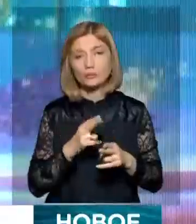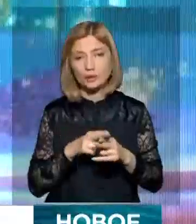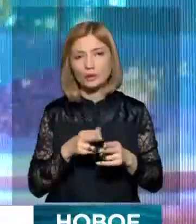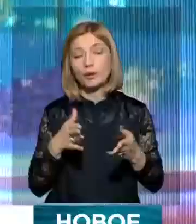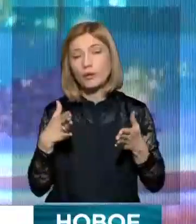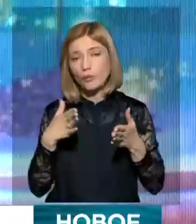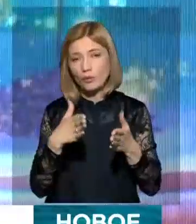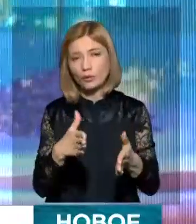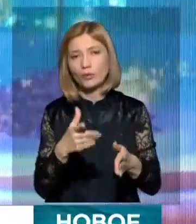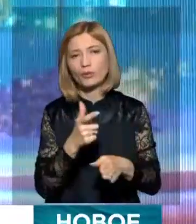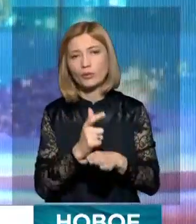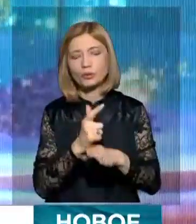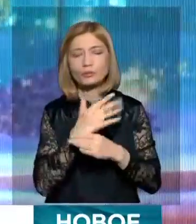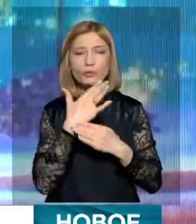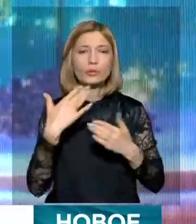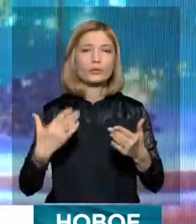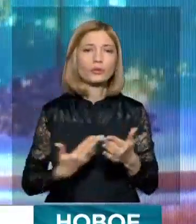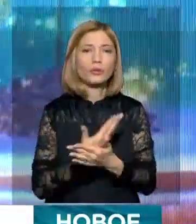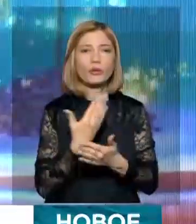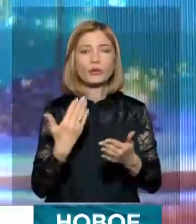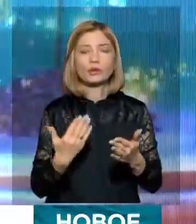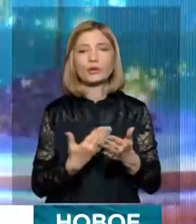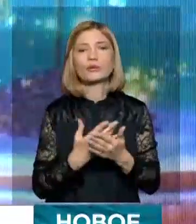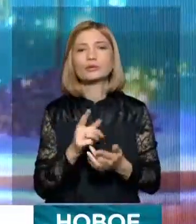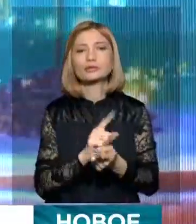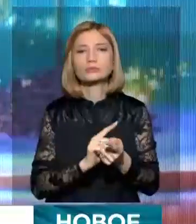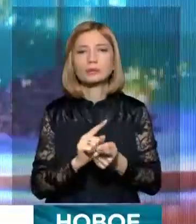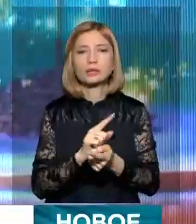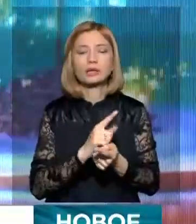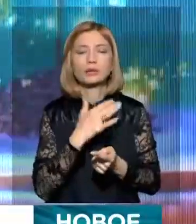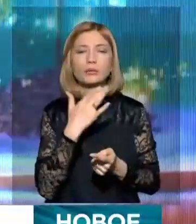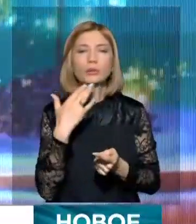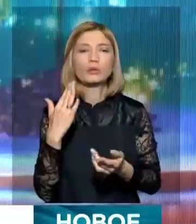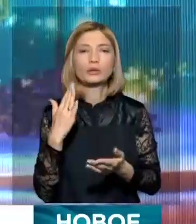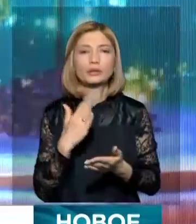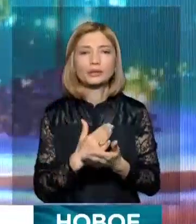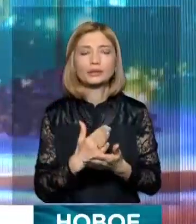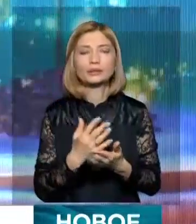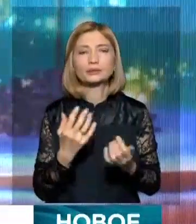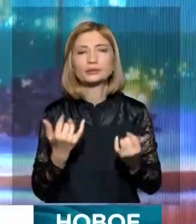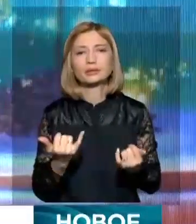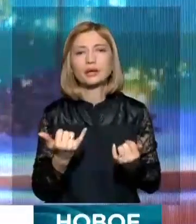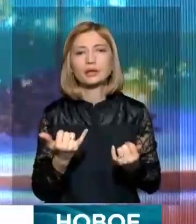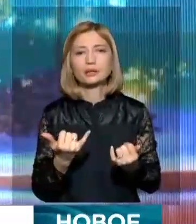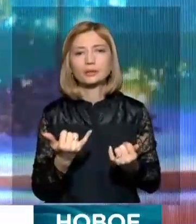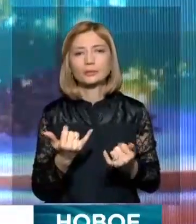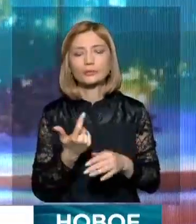много нового, да, то есть очень много изменений. Рынок претерпевает очень такие